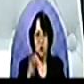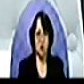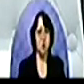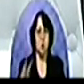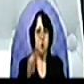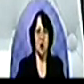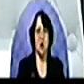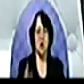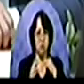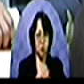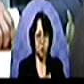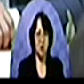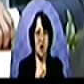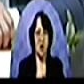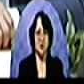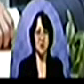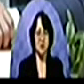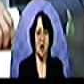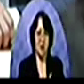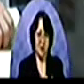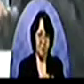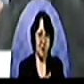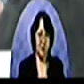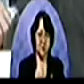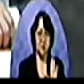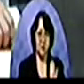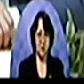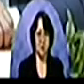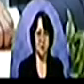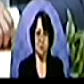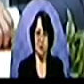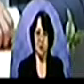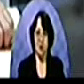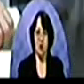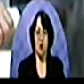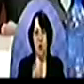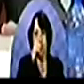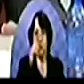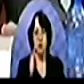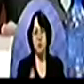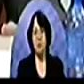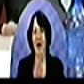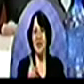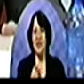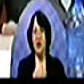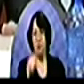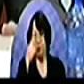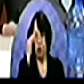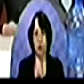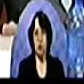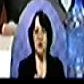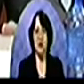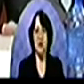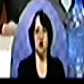дэвсгэрээр дамжуулан ажиллана гэдэгт итгэлтэй байгаагаа илэрхийлсэн байна. Замун Оросын тал байгалийн хийг Монголын хэрэглэгчдэд хүргэх